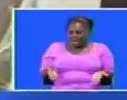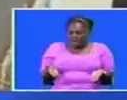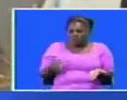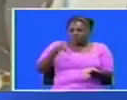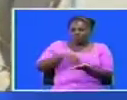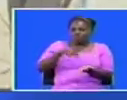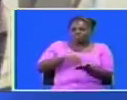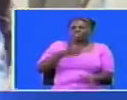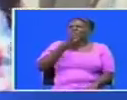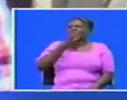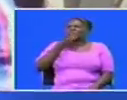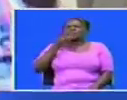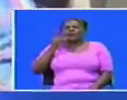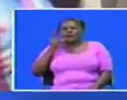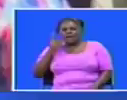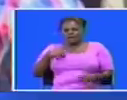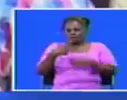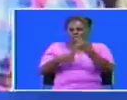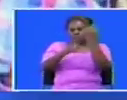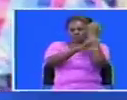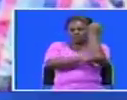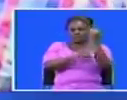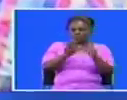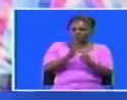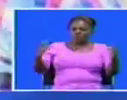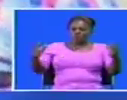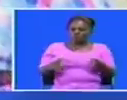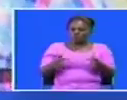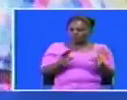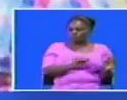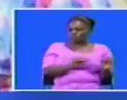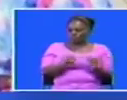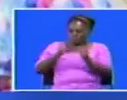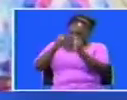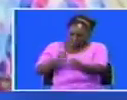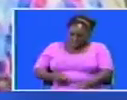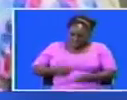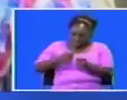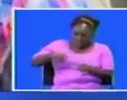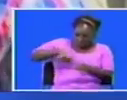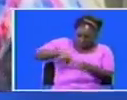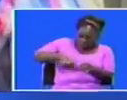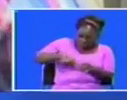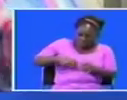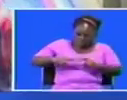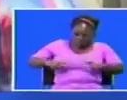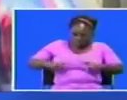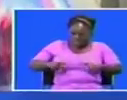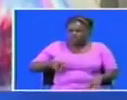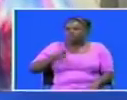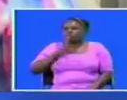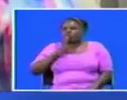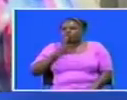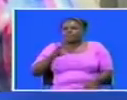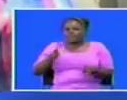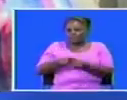ya ukame inayoendelea nchini Kenya, wakazi wa eneo hili wamelazimika kuchimba mashimo angalau kuwatafutia mifugo wao na